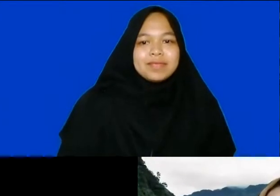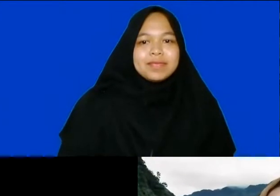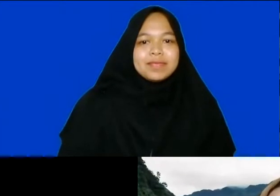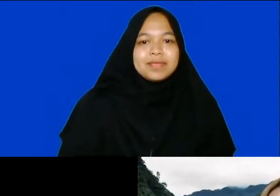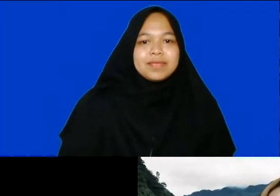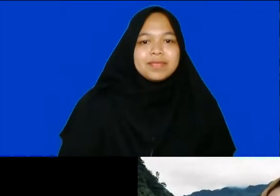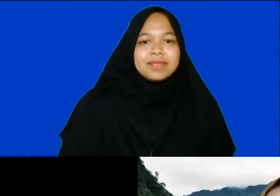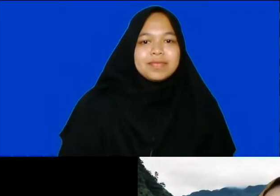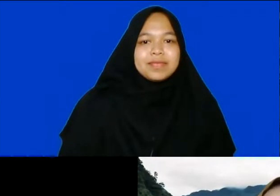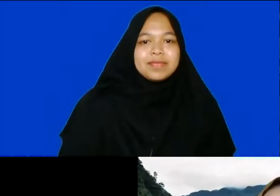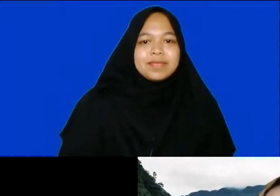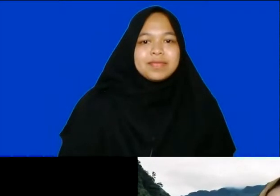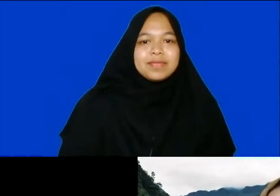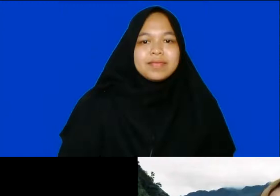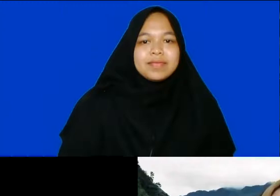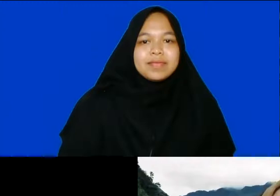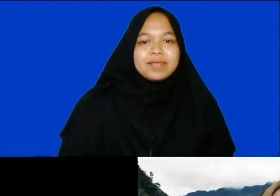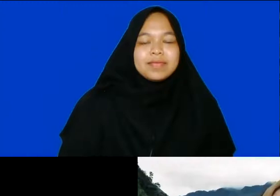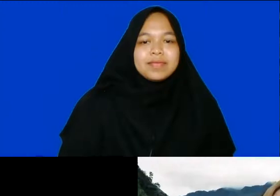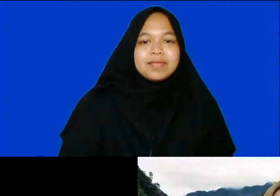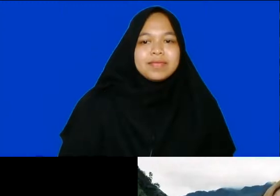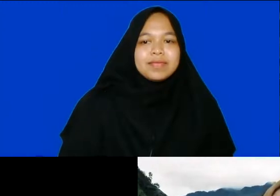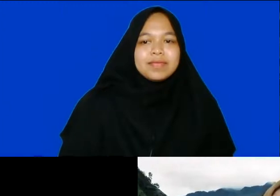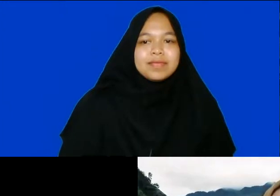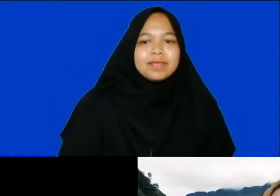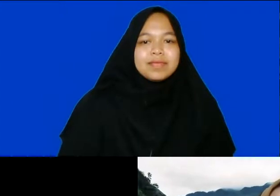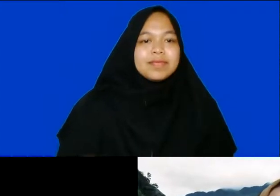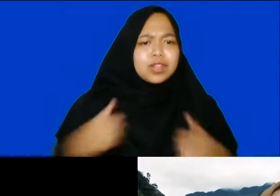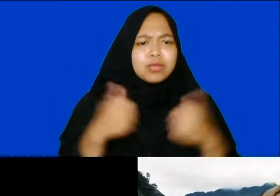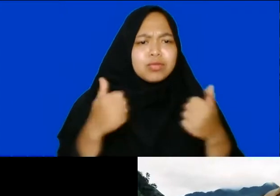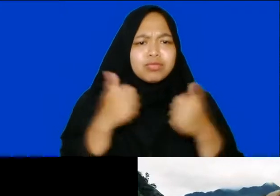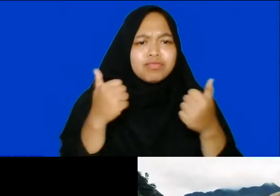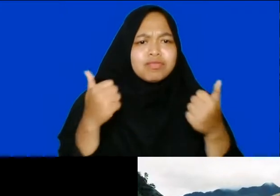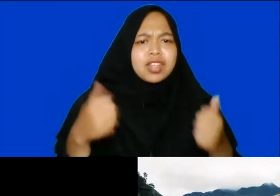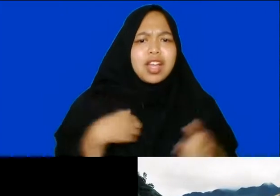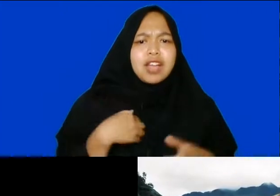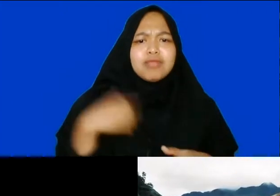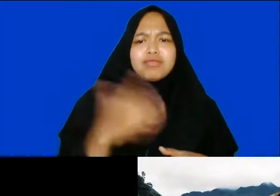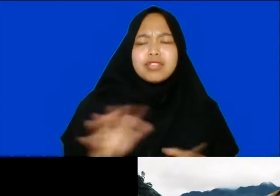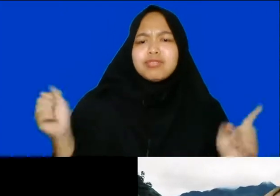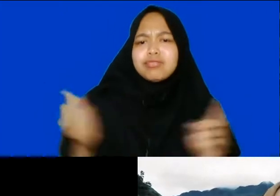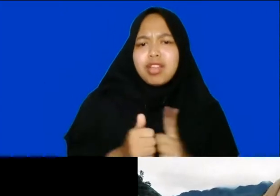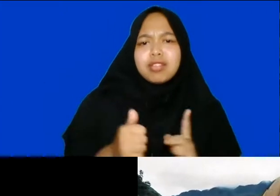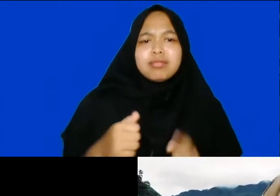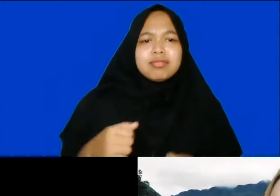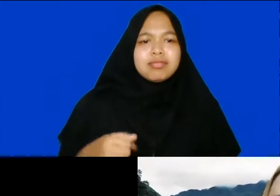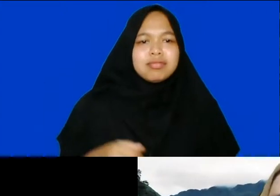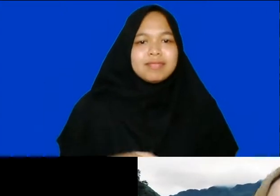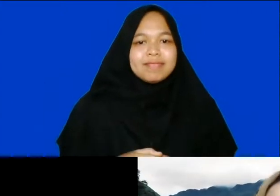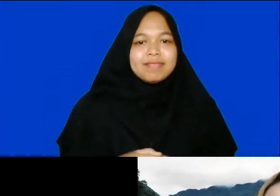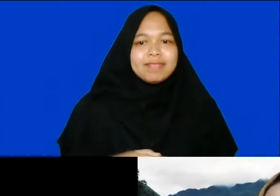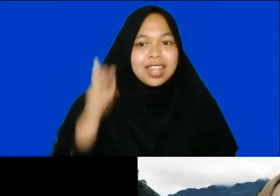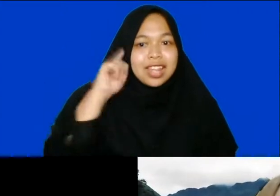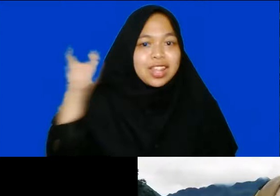Saya senang banget ya, beruntung juga udah untuk berbagi. Ini kedengeran nggak ya? Kedengeran ya? Kedengeran,